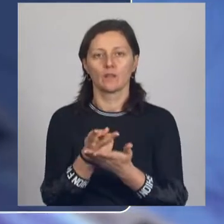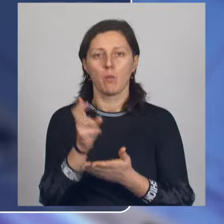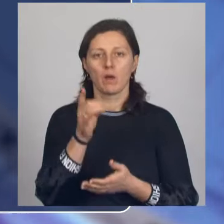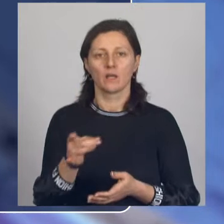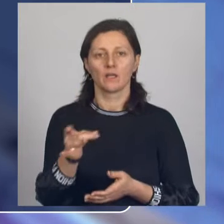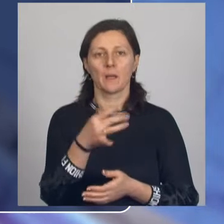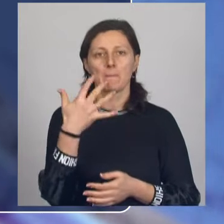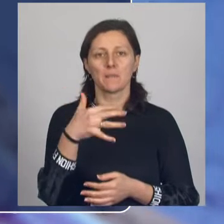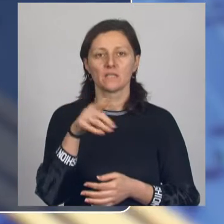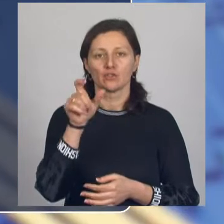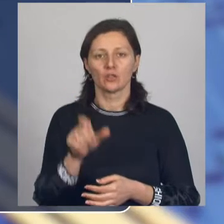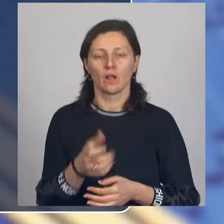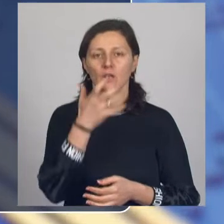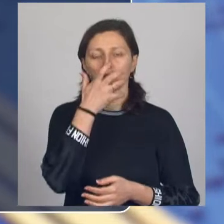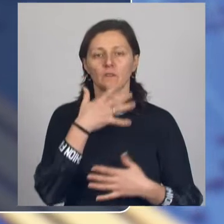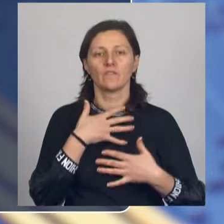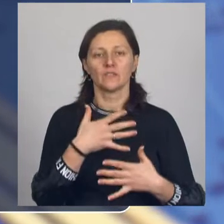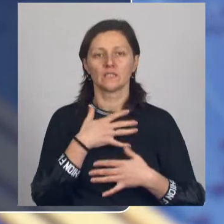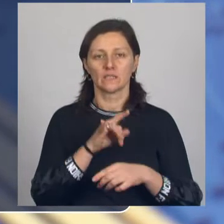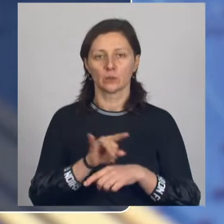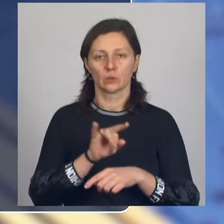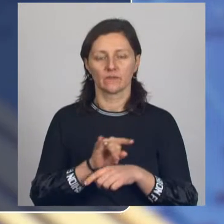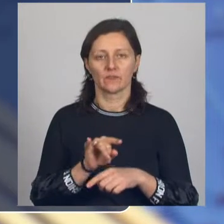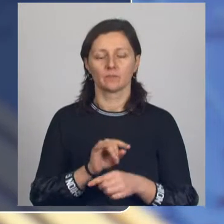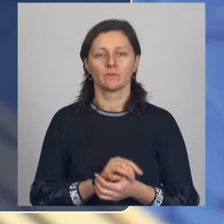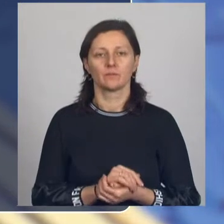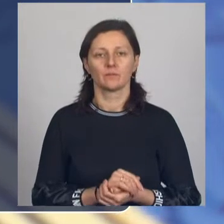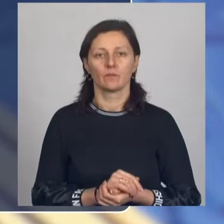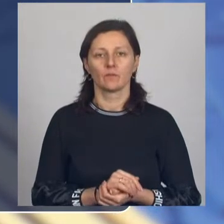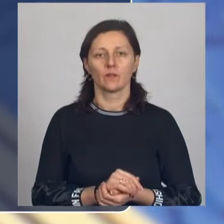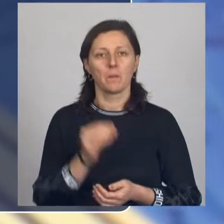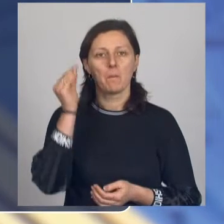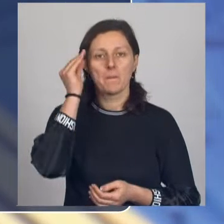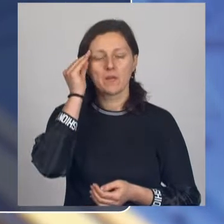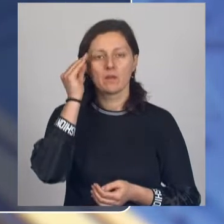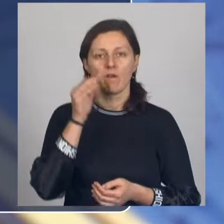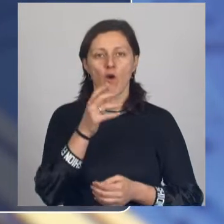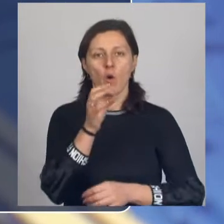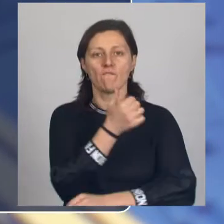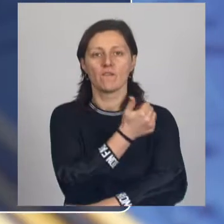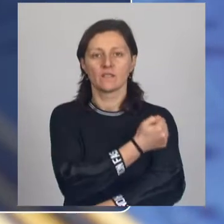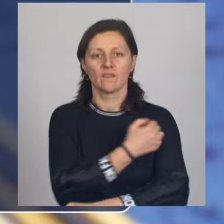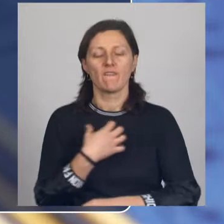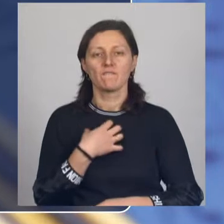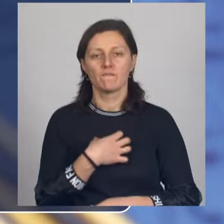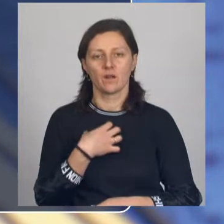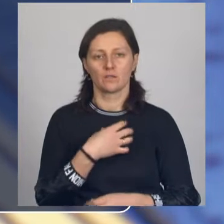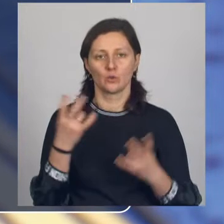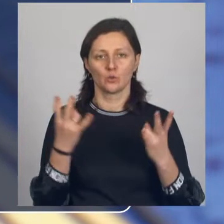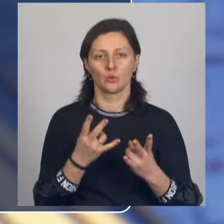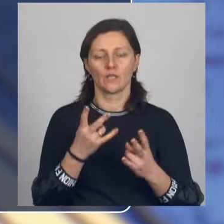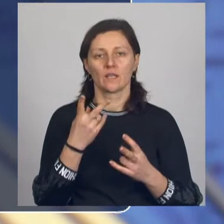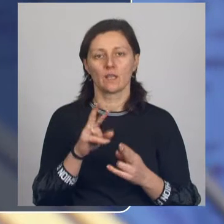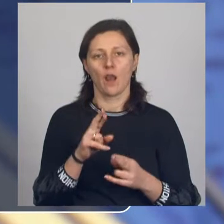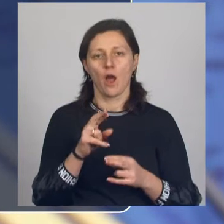из них 50 подключены к аппаратам искусственной вентиляции легких по мнению экспертов вакцинация важная составляющая профилактики